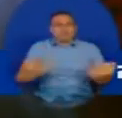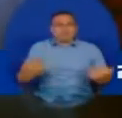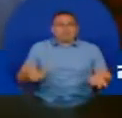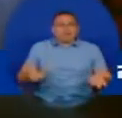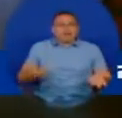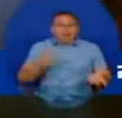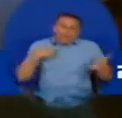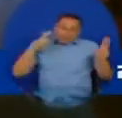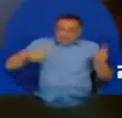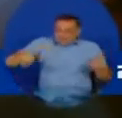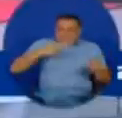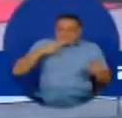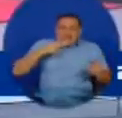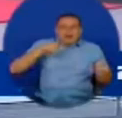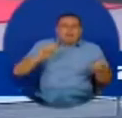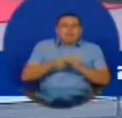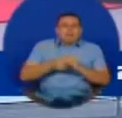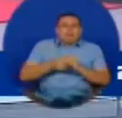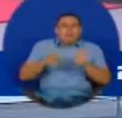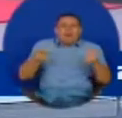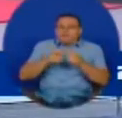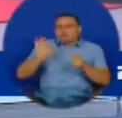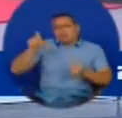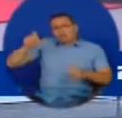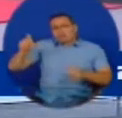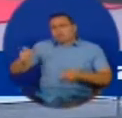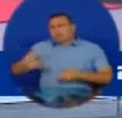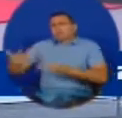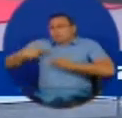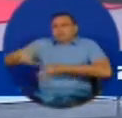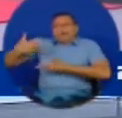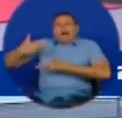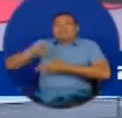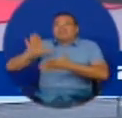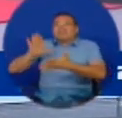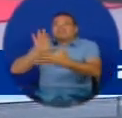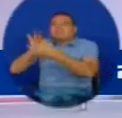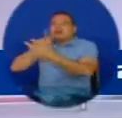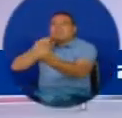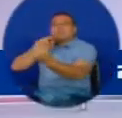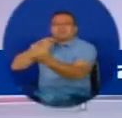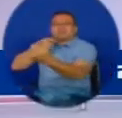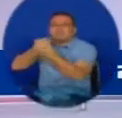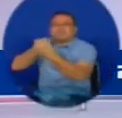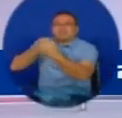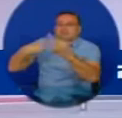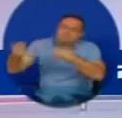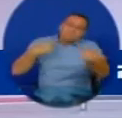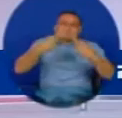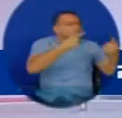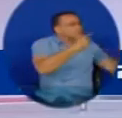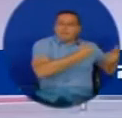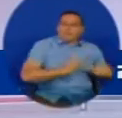להיות חברה של סגמנטים שאין בינה לבין השני שום דבר מאחד. אני תמיד אומרת שבבל זה כאן במובן זה